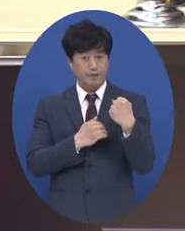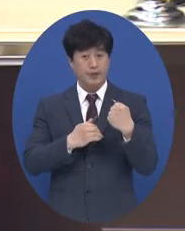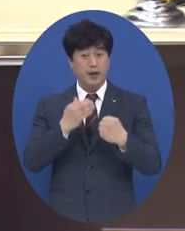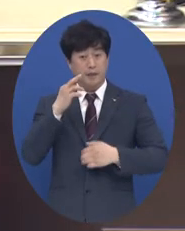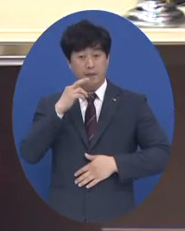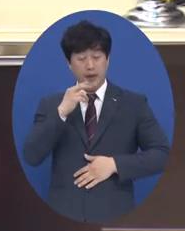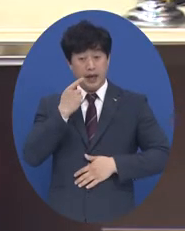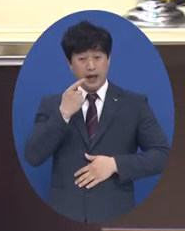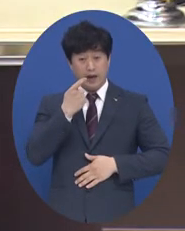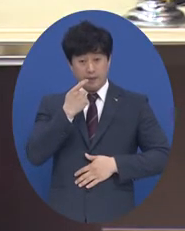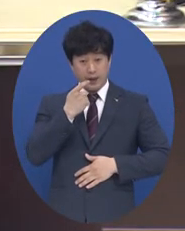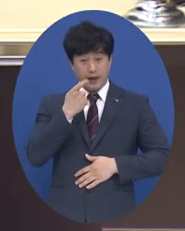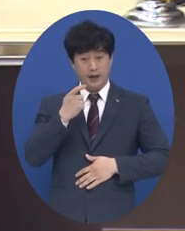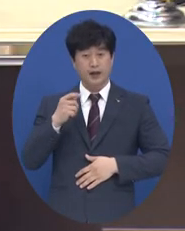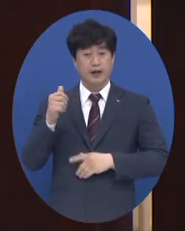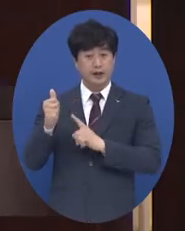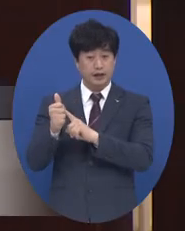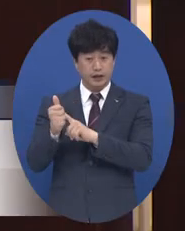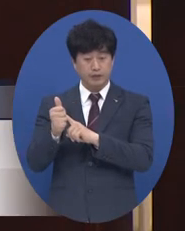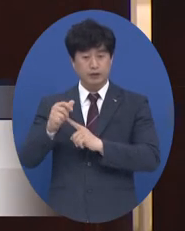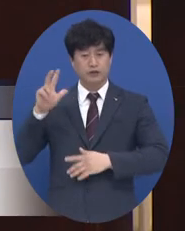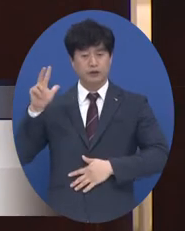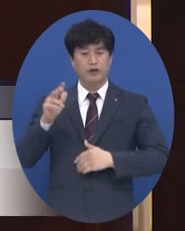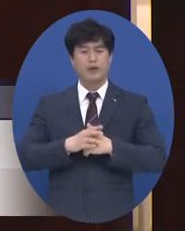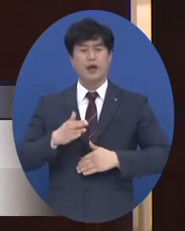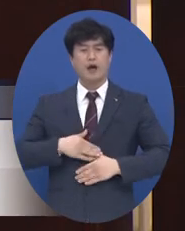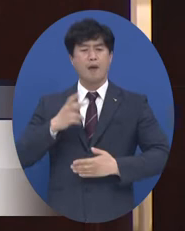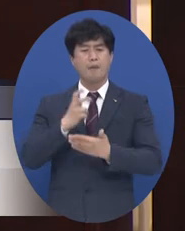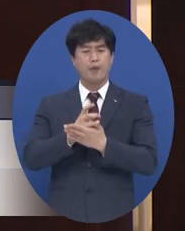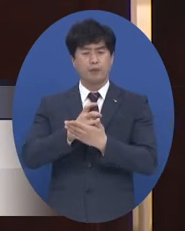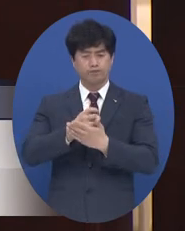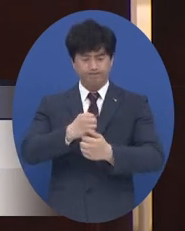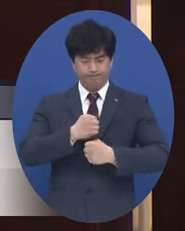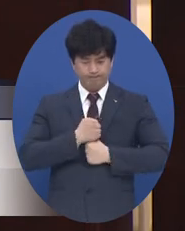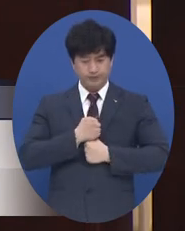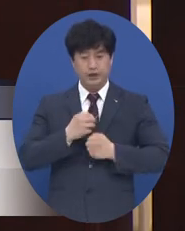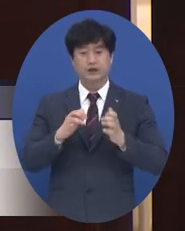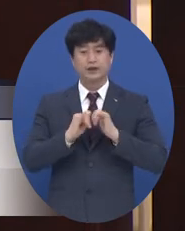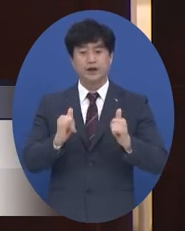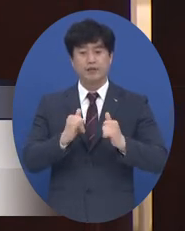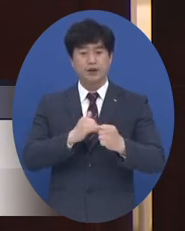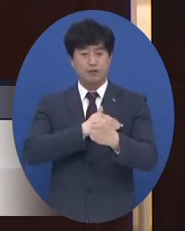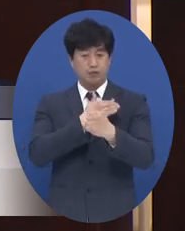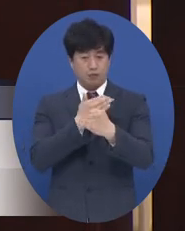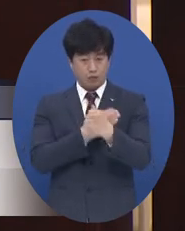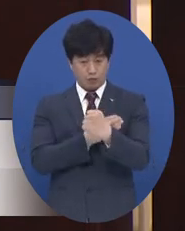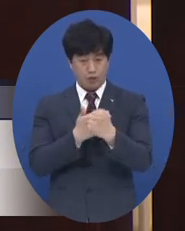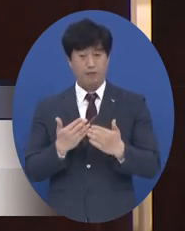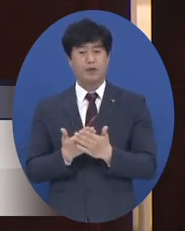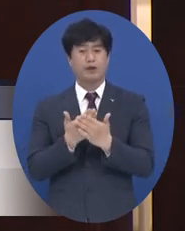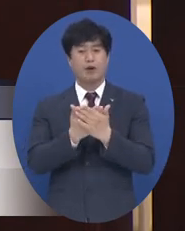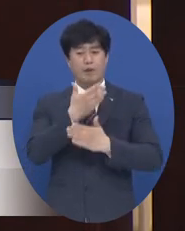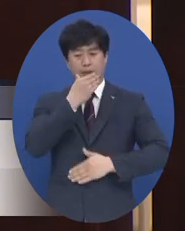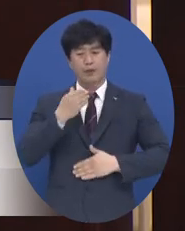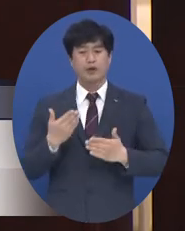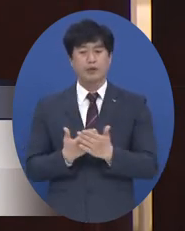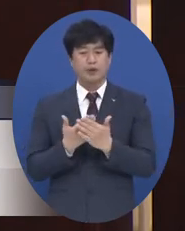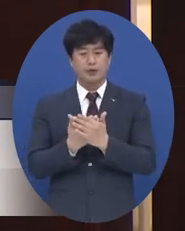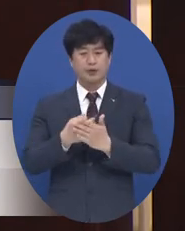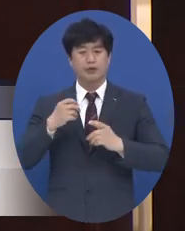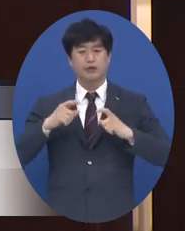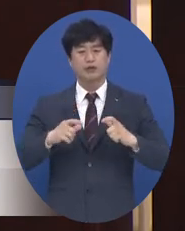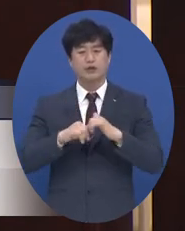당선인 선서 가 있었고 나는 법령을 준수하고 균의 권익 신장과 봉이 증진